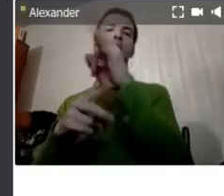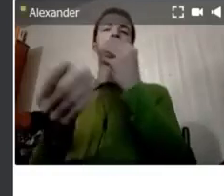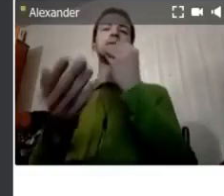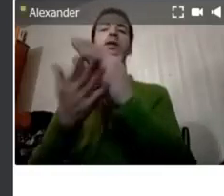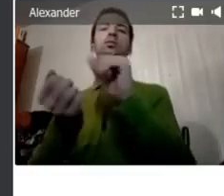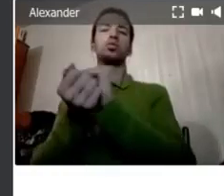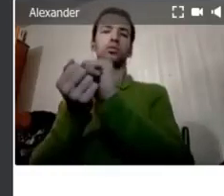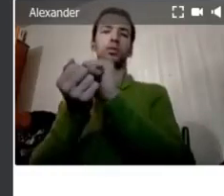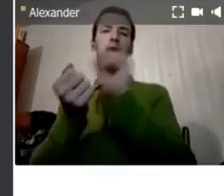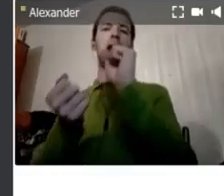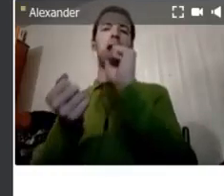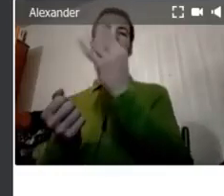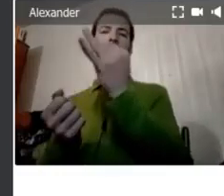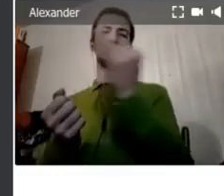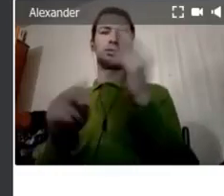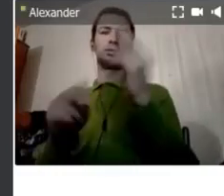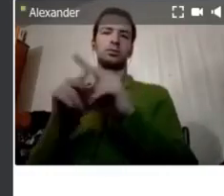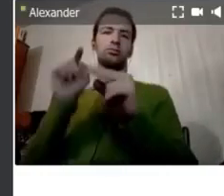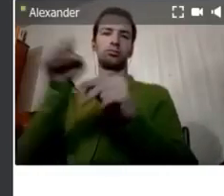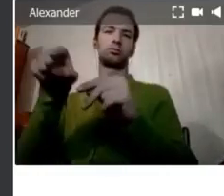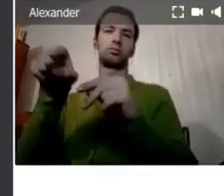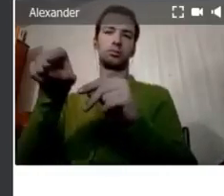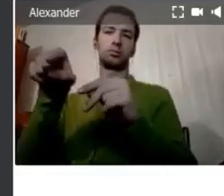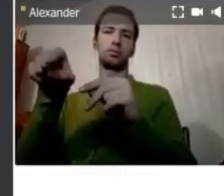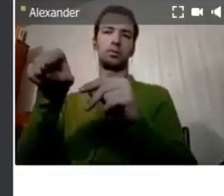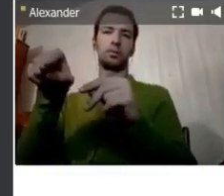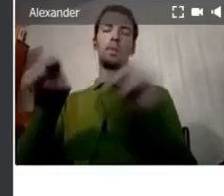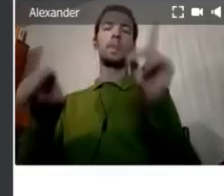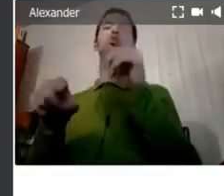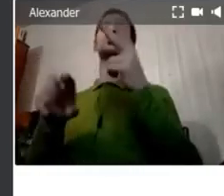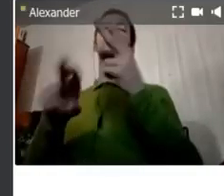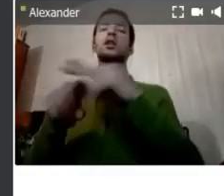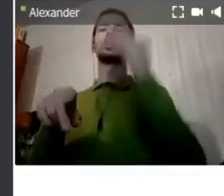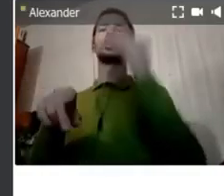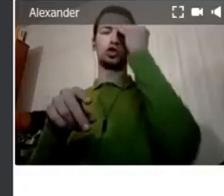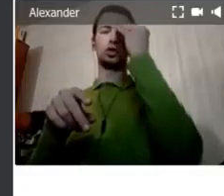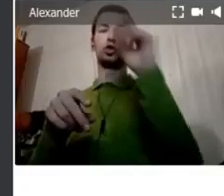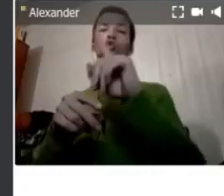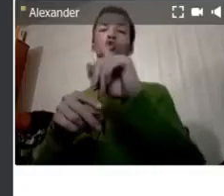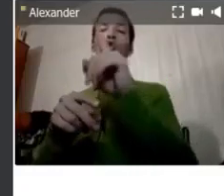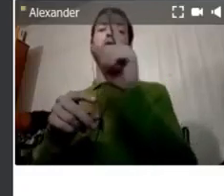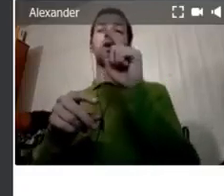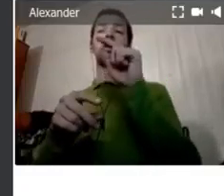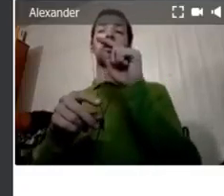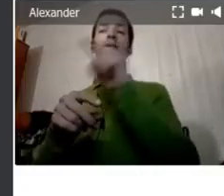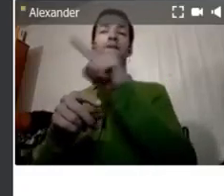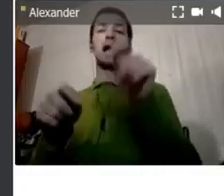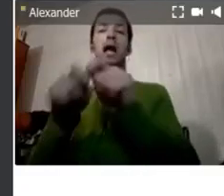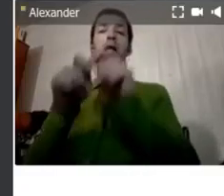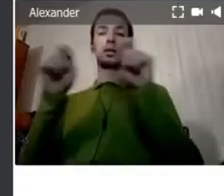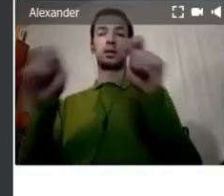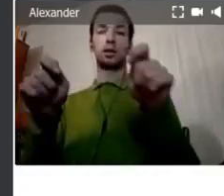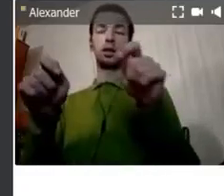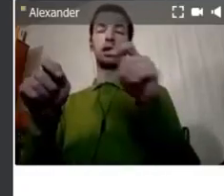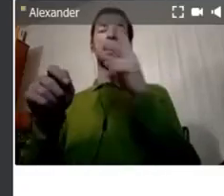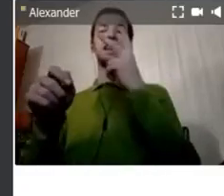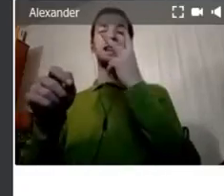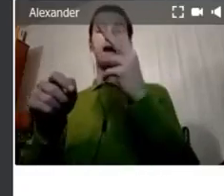бумагам. И еще очень важный момент. Если у вас открыто две программы, у вас куплены ценные бумаги, то вы